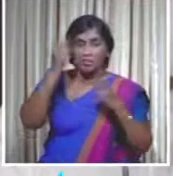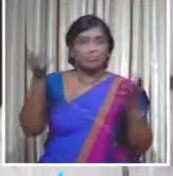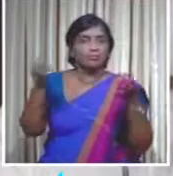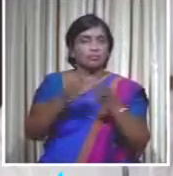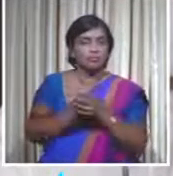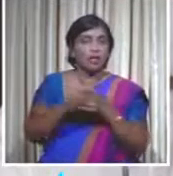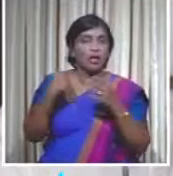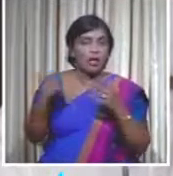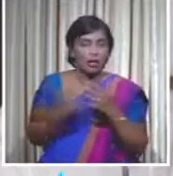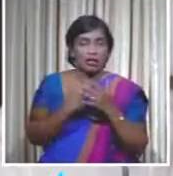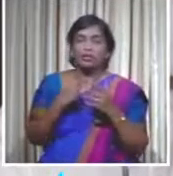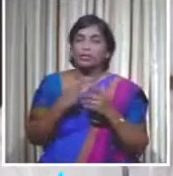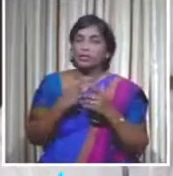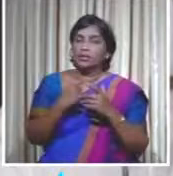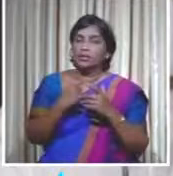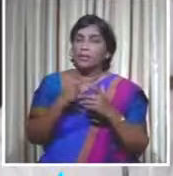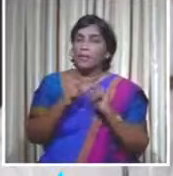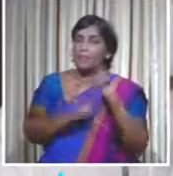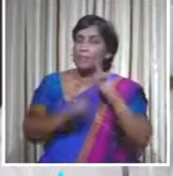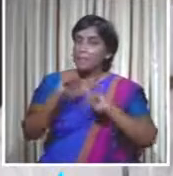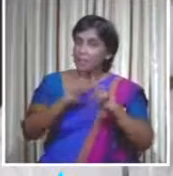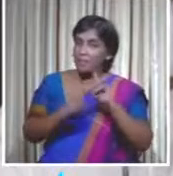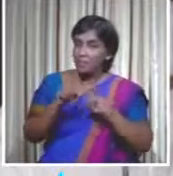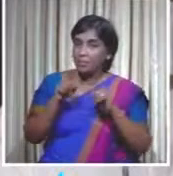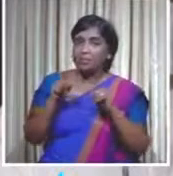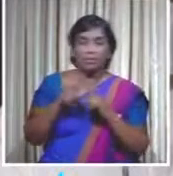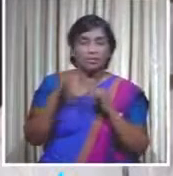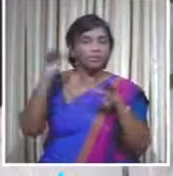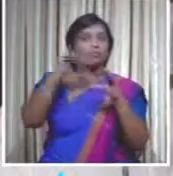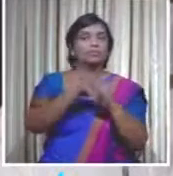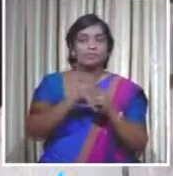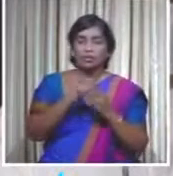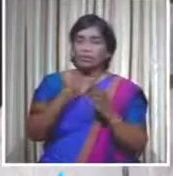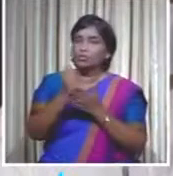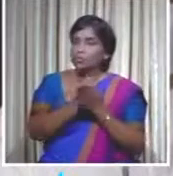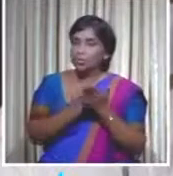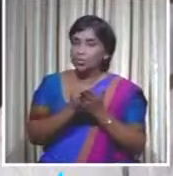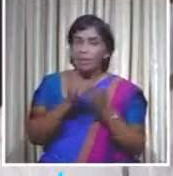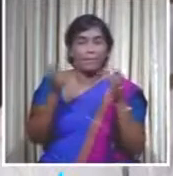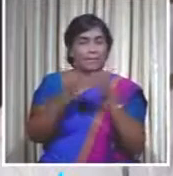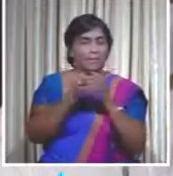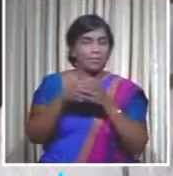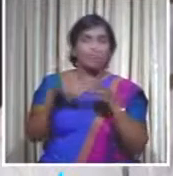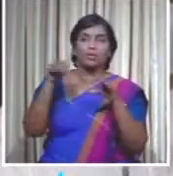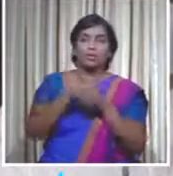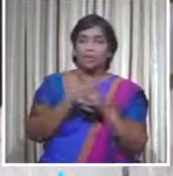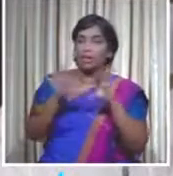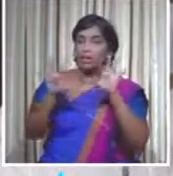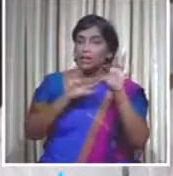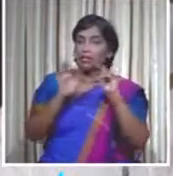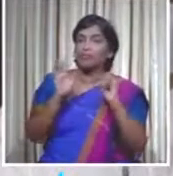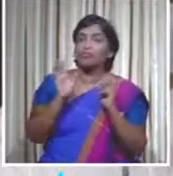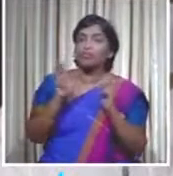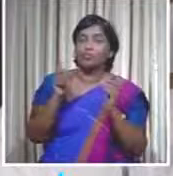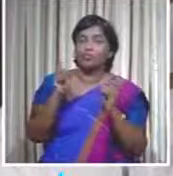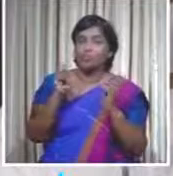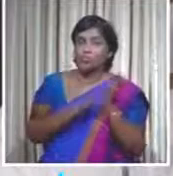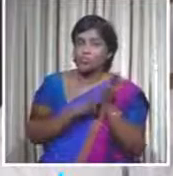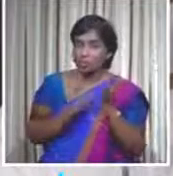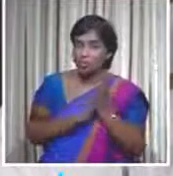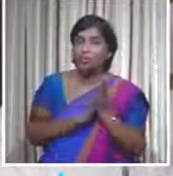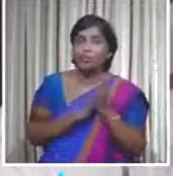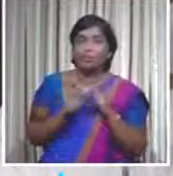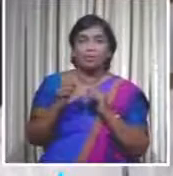නව නියෝජ පාර්ලිමේන්තුව නියෝජනය කරන සියලුම පක්ෂ නියෝජනය කරන තේරීම් කාරක සභාවක් පත්